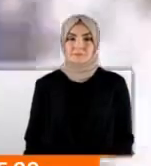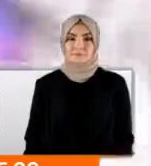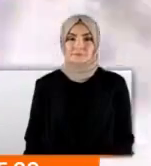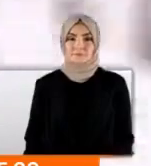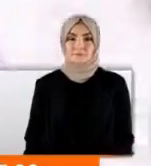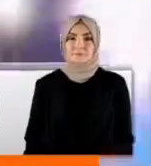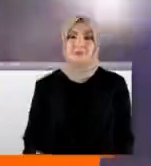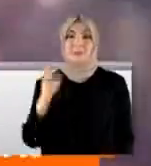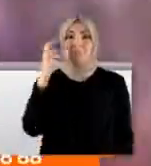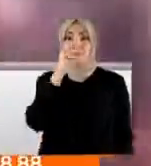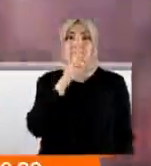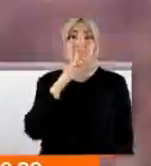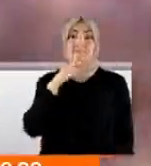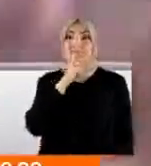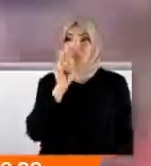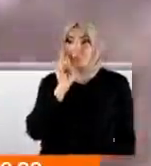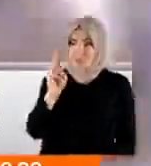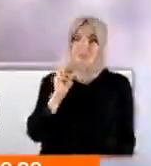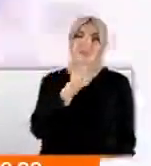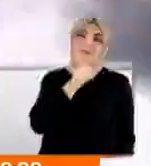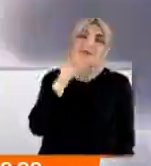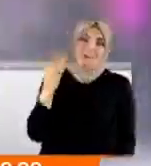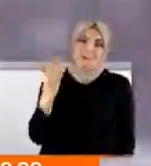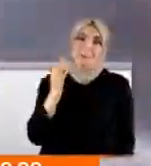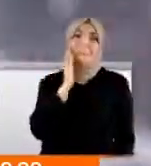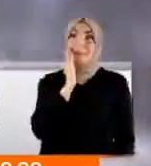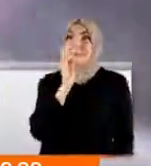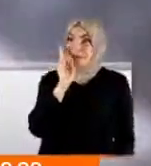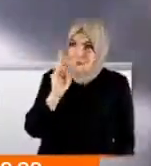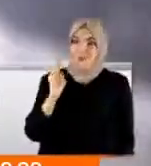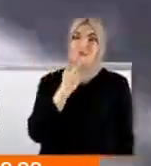4, 3, 2, 1. Mavi ise erkek, pembe ise kız. Dubai'de